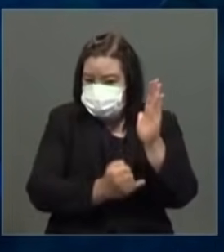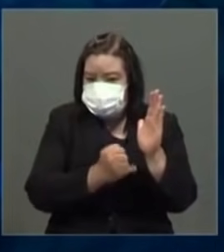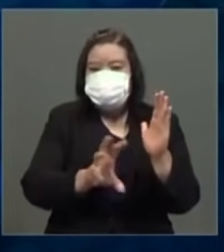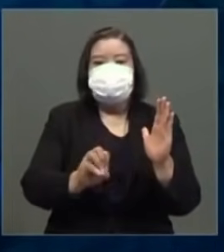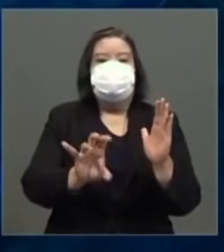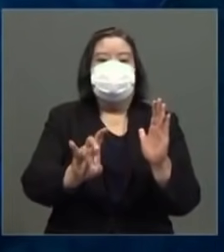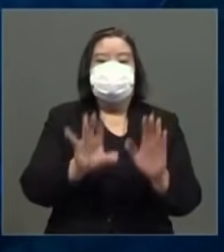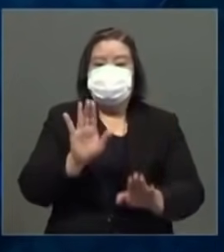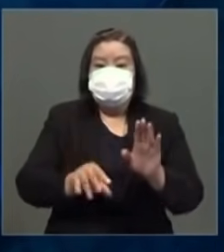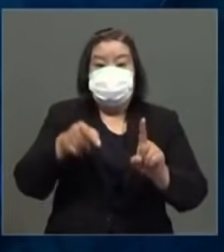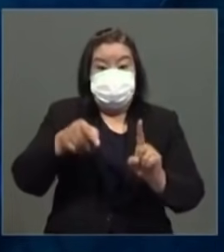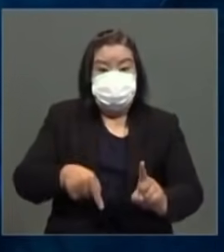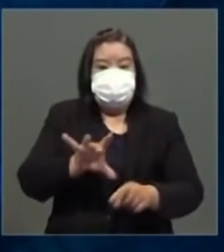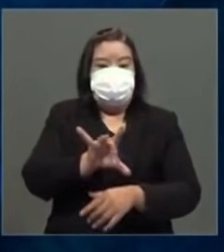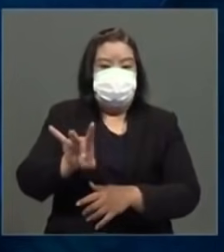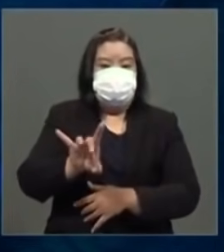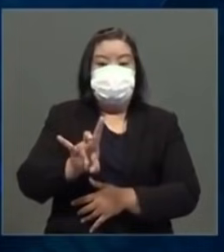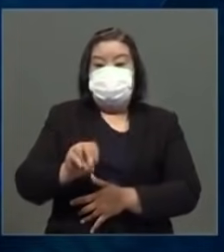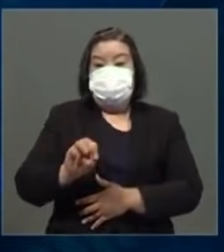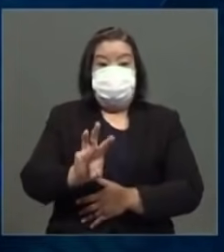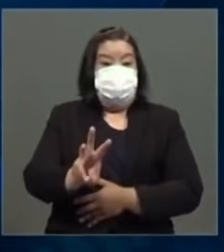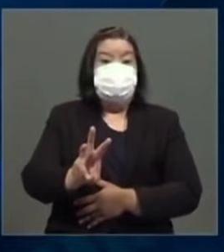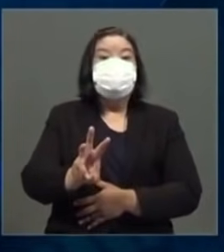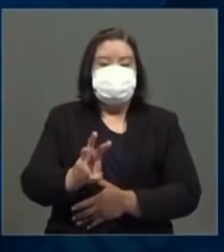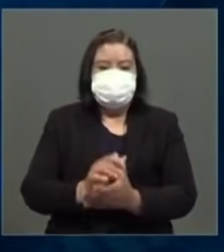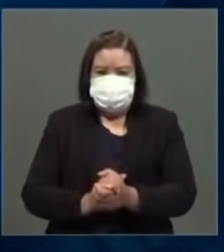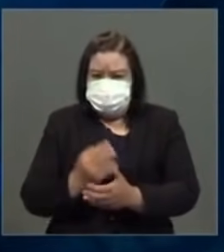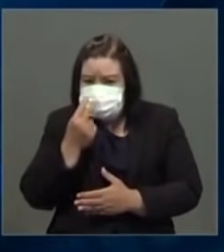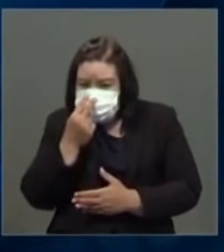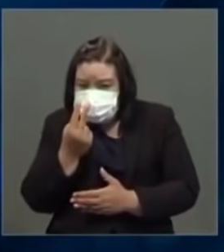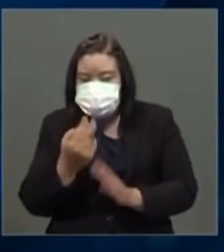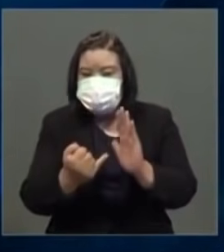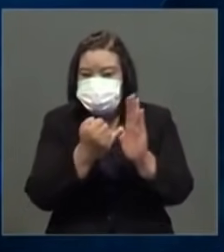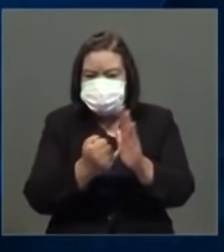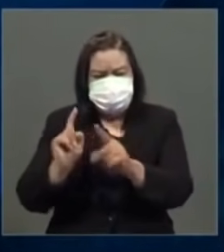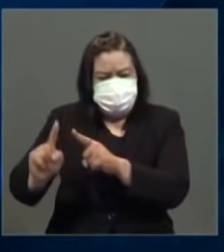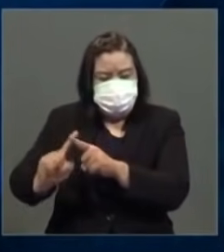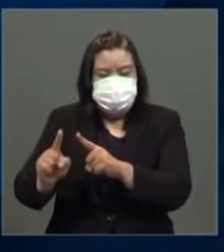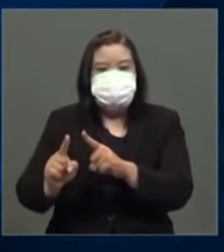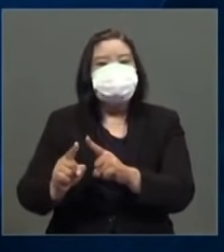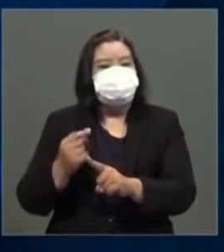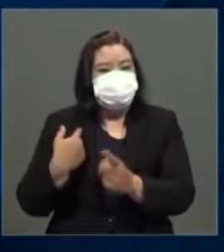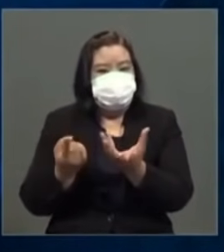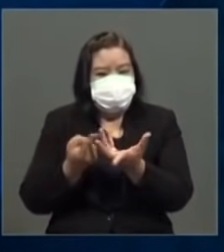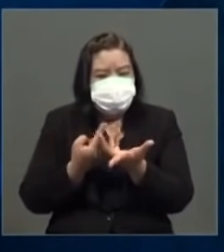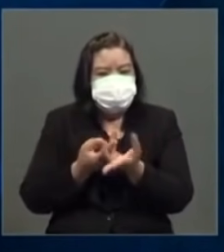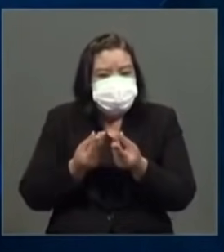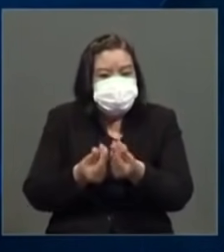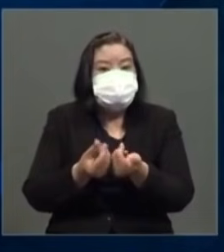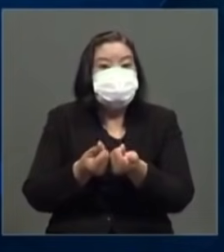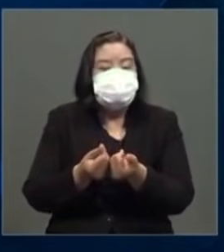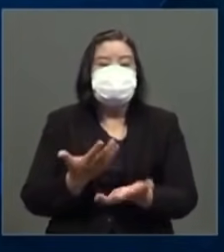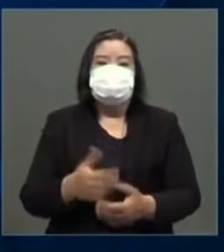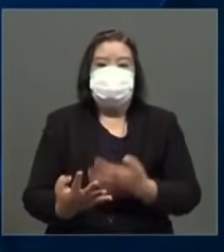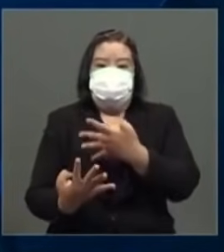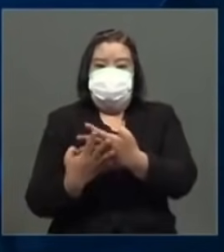ที่ 1,876 ก็จะเห็นนะตัวเลขของจังหวัดอื่นๆเนี่ยเพิ่มขึ้นนะครับเรือนจำก็